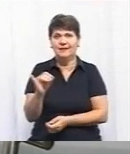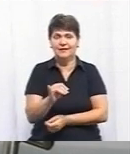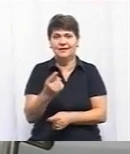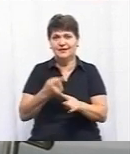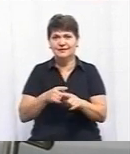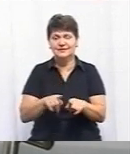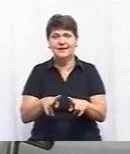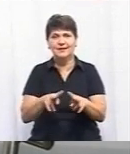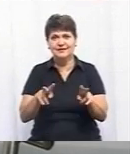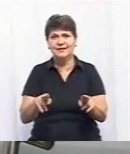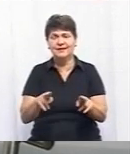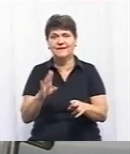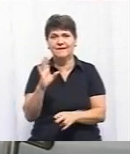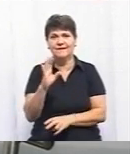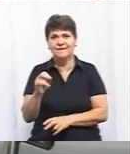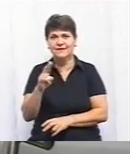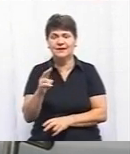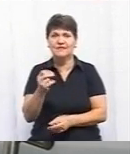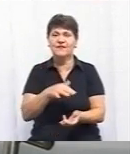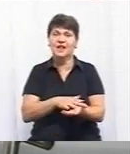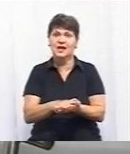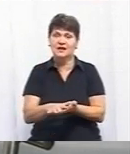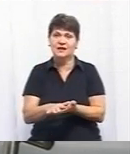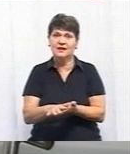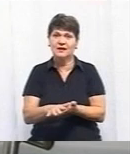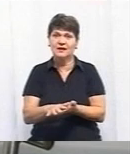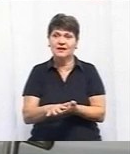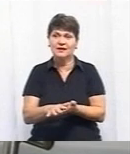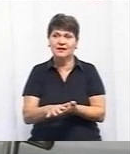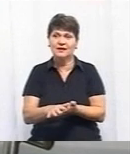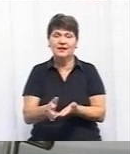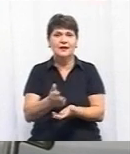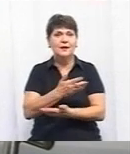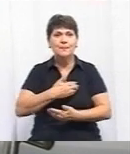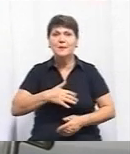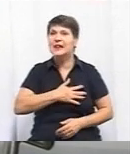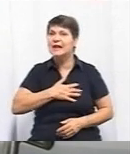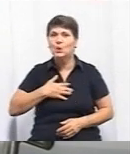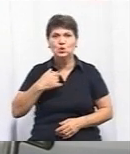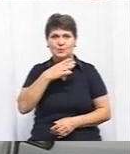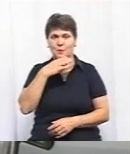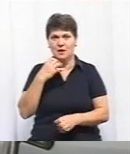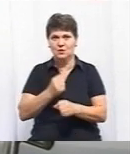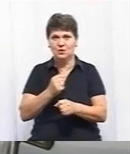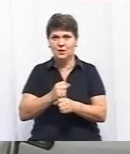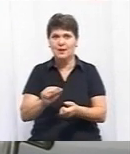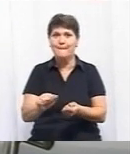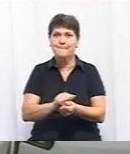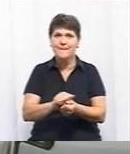це таки один із видів витрат. Ми не хочемо багато робити